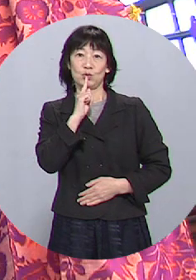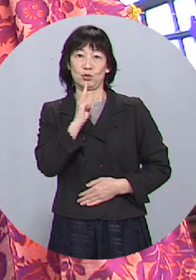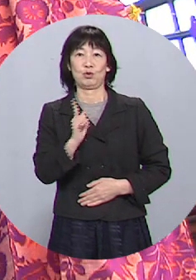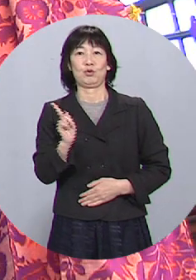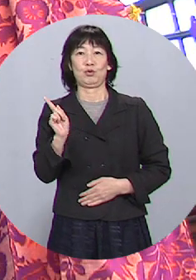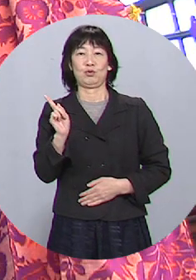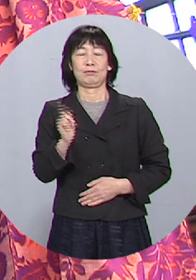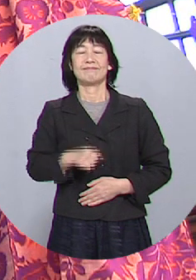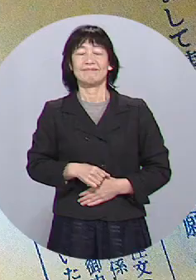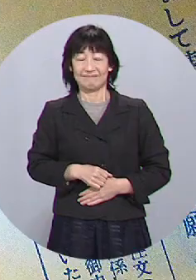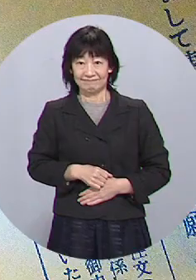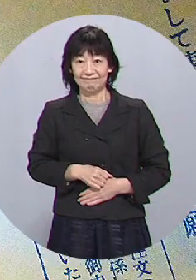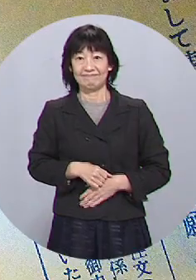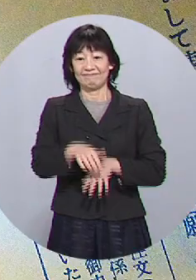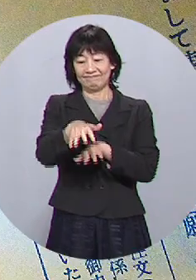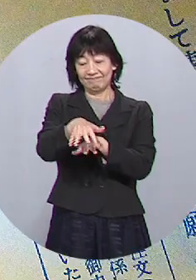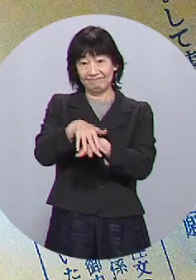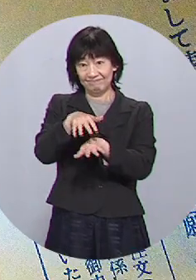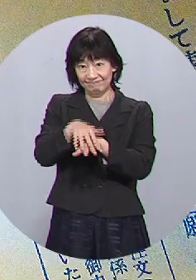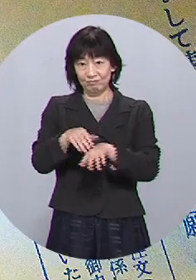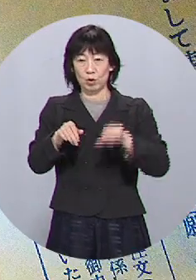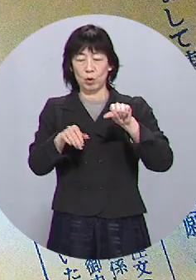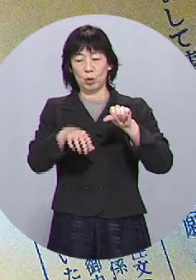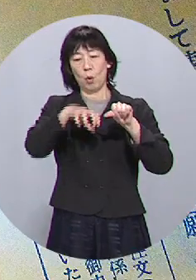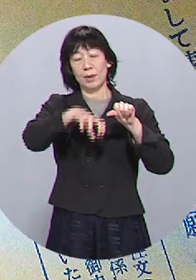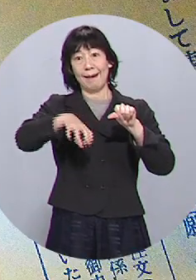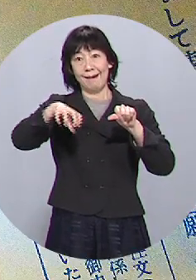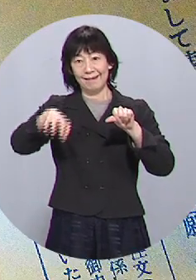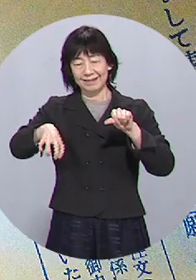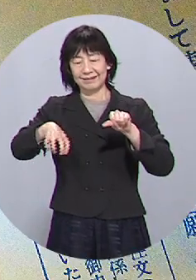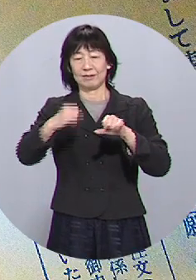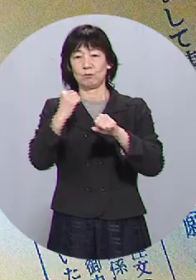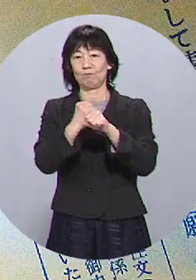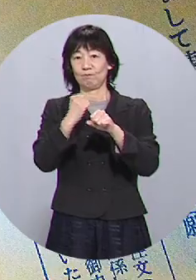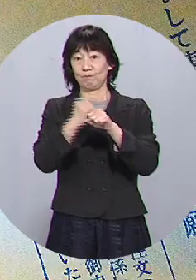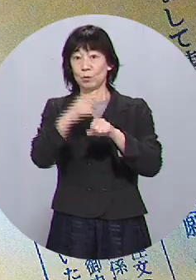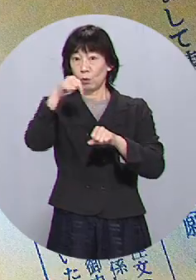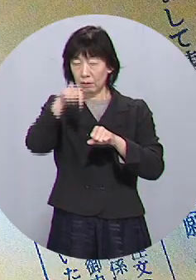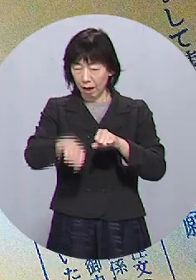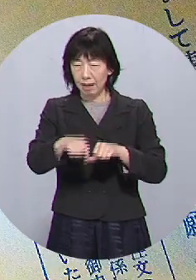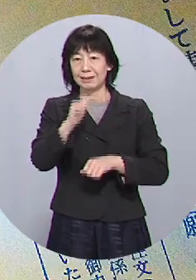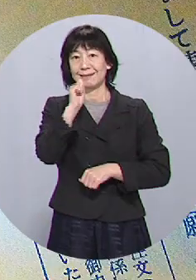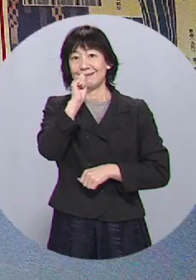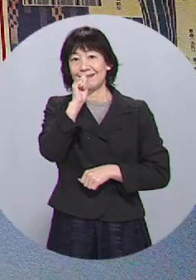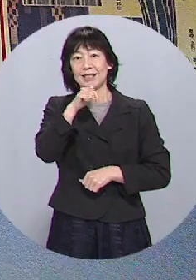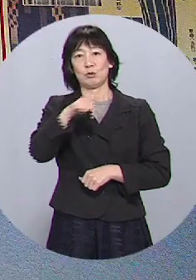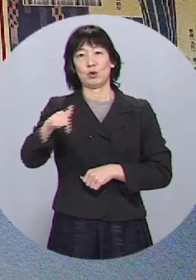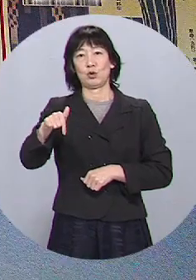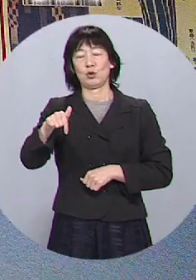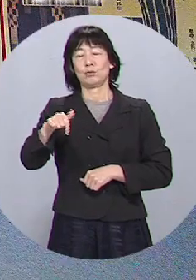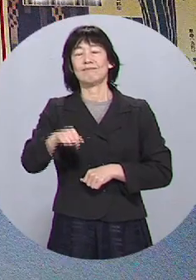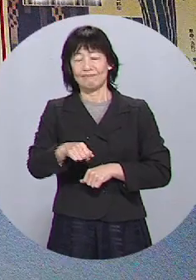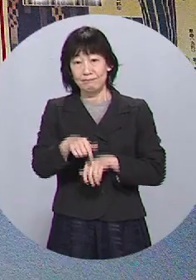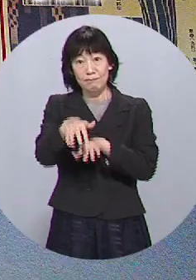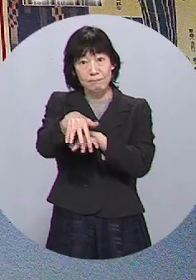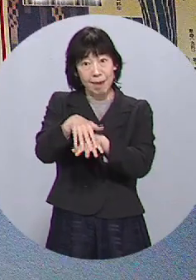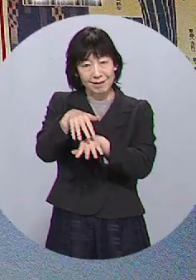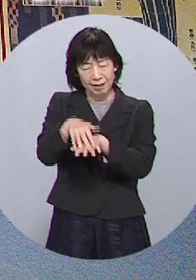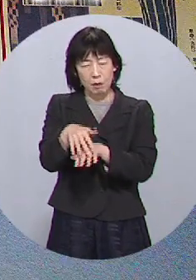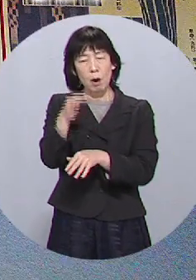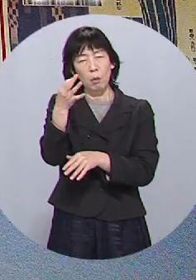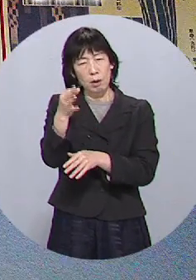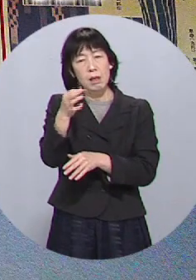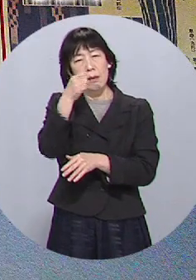。うん、その名泉の五大産地と呼ばれていた場所の一つが秩父なんです。名泉は比較的価格も安